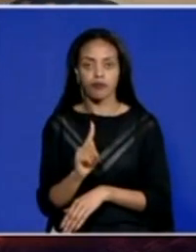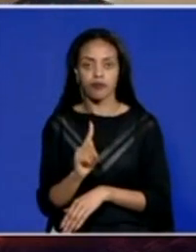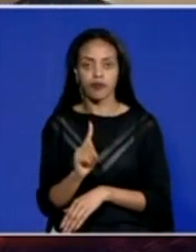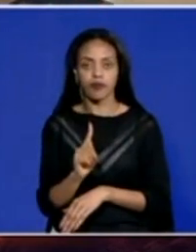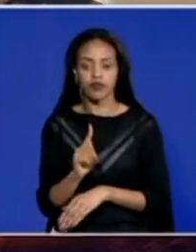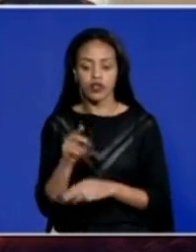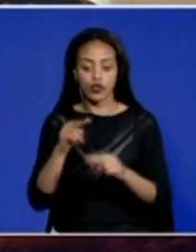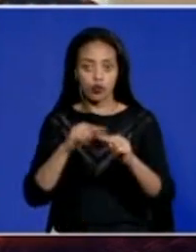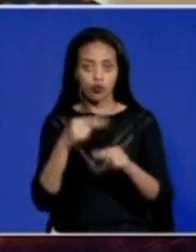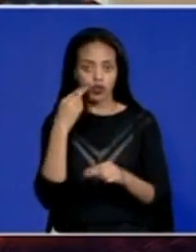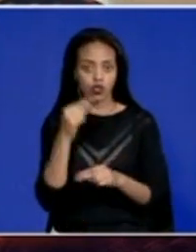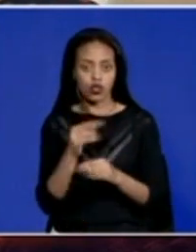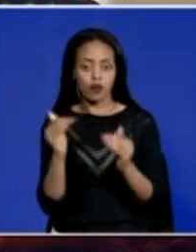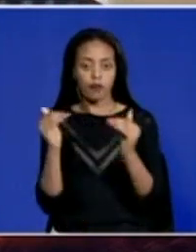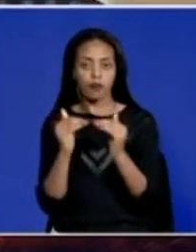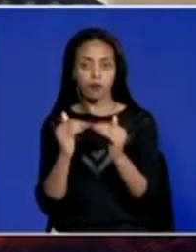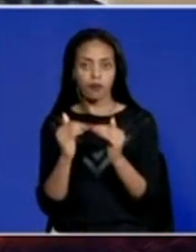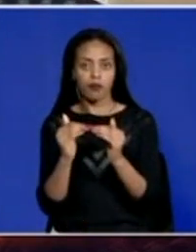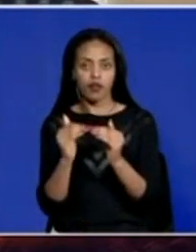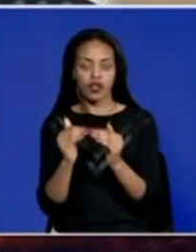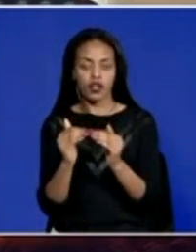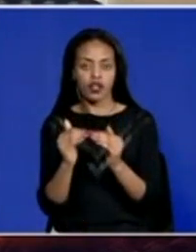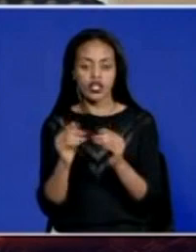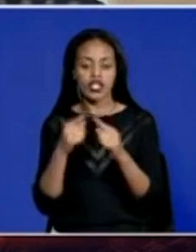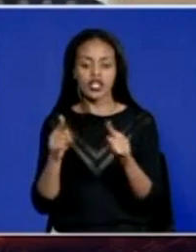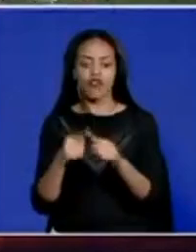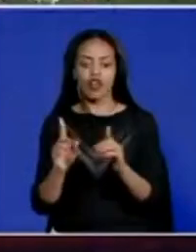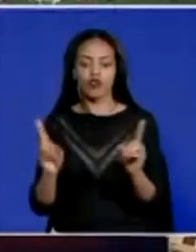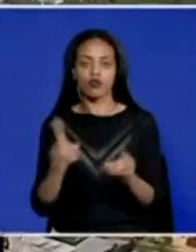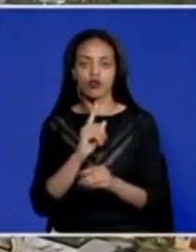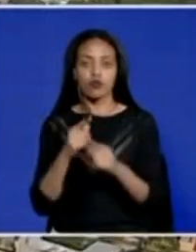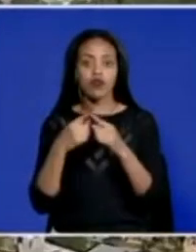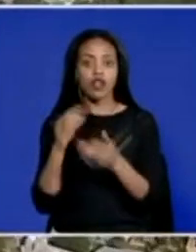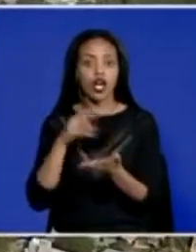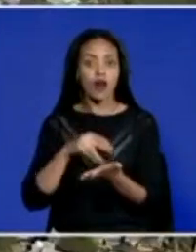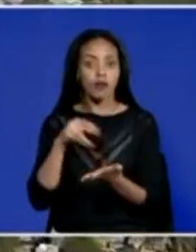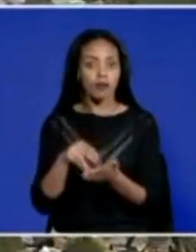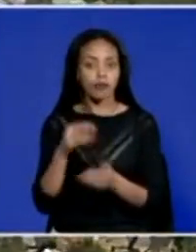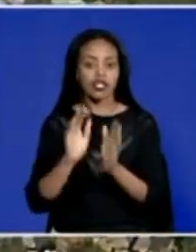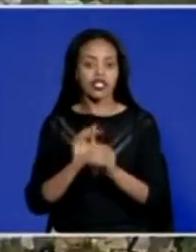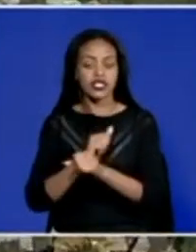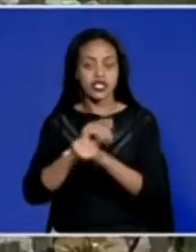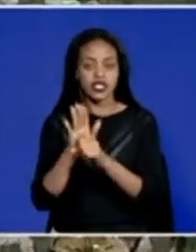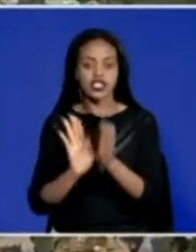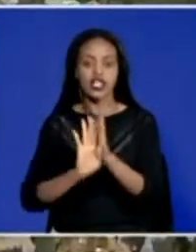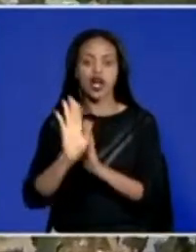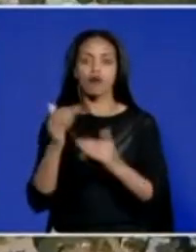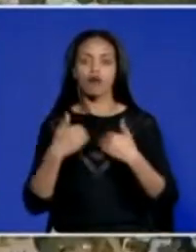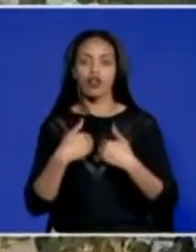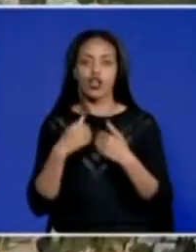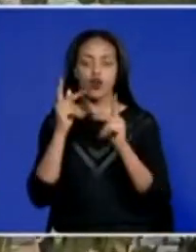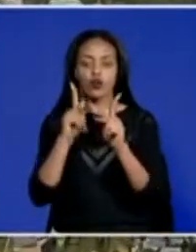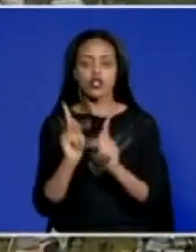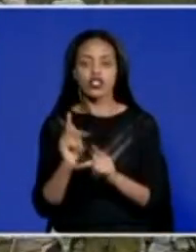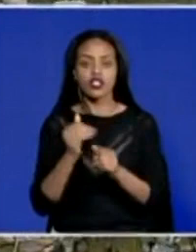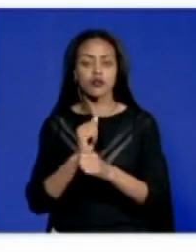እዚ ጠረጴዛ ከምዝመዓረ ድንትን በእት ዱንአን ተፈላለዩ ደ ማለት እዩ ብፍላይ ኣብ ከተማ መቐለ ዝርግሐ እቲ ሕማሚ ዓቢ ብምህላው ሕብረተሰብ